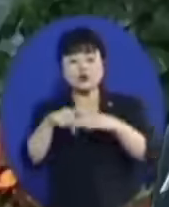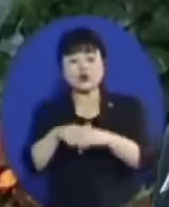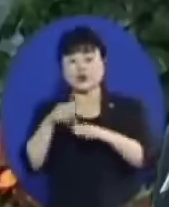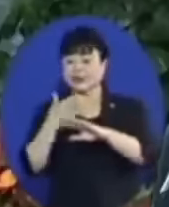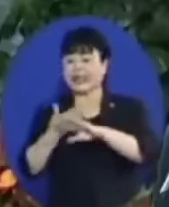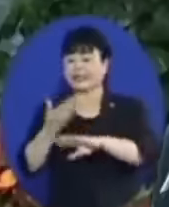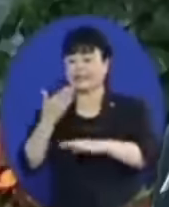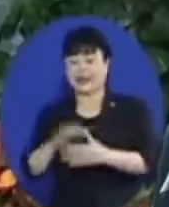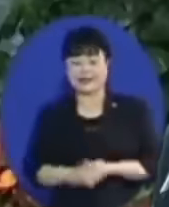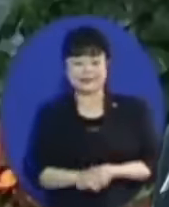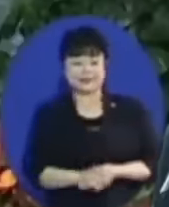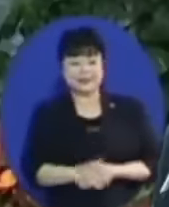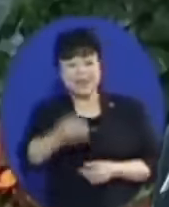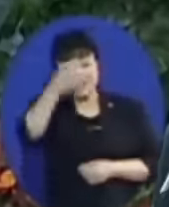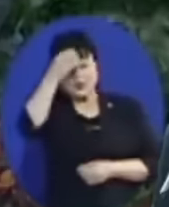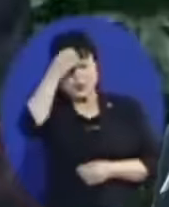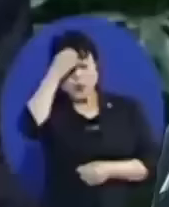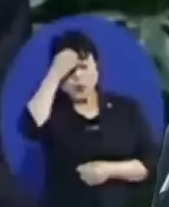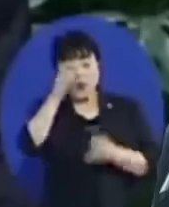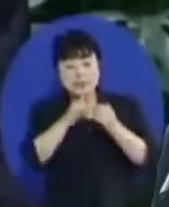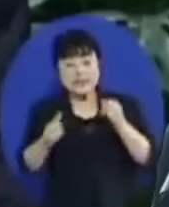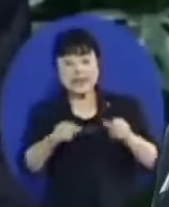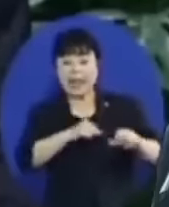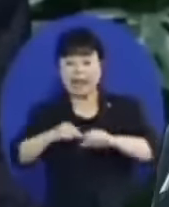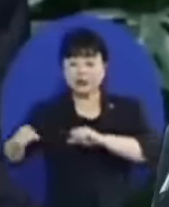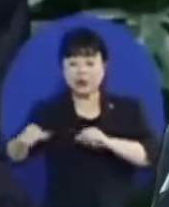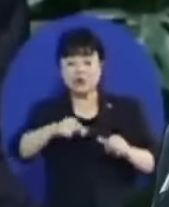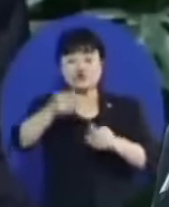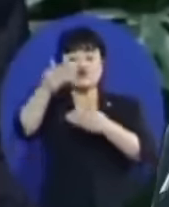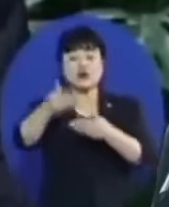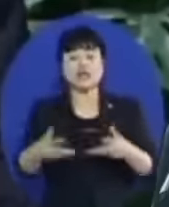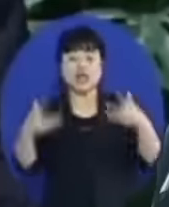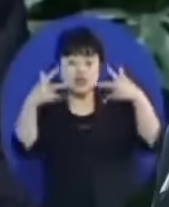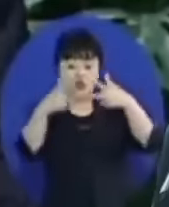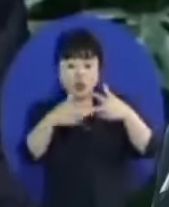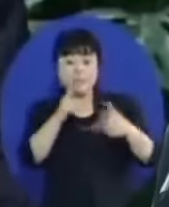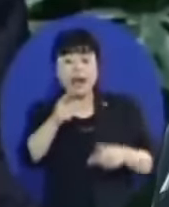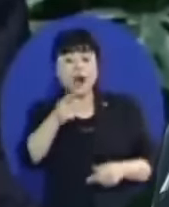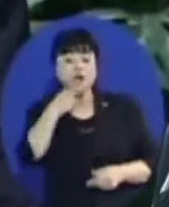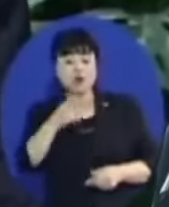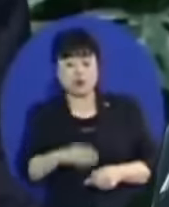다르지 않습니다. 기독교에서는 인간의 행위를 구원의 조건으로 세우지 않습니다.